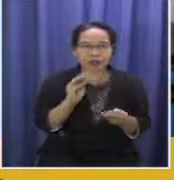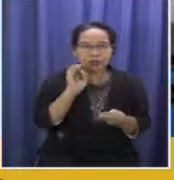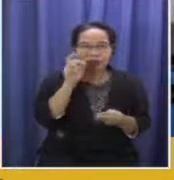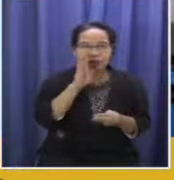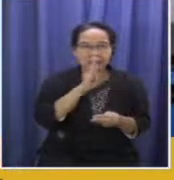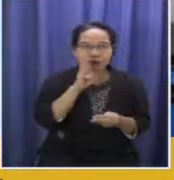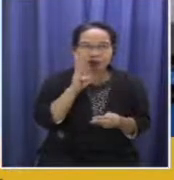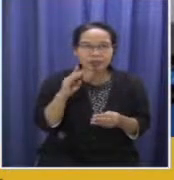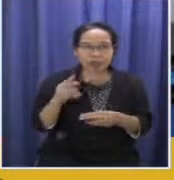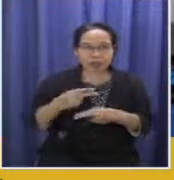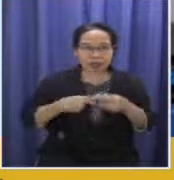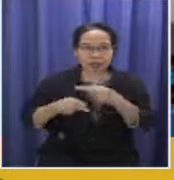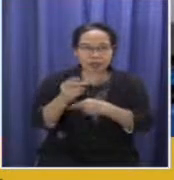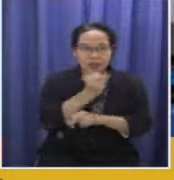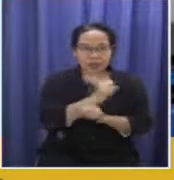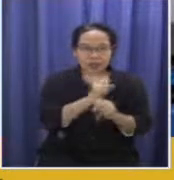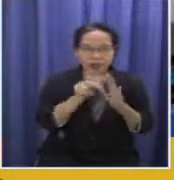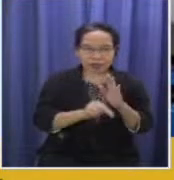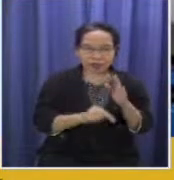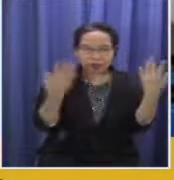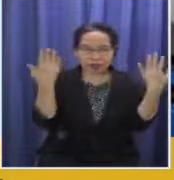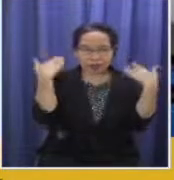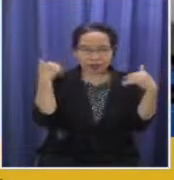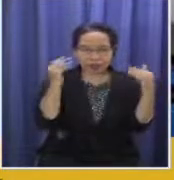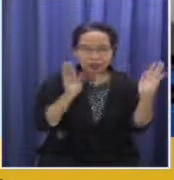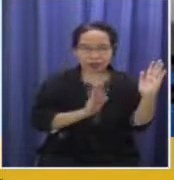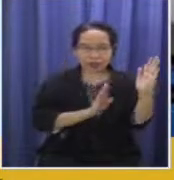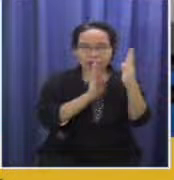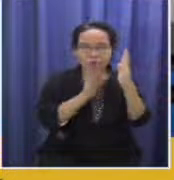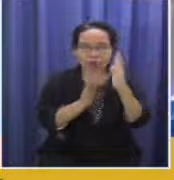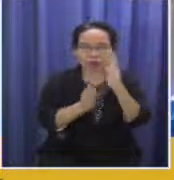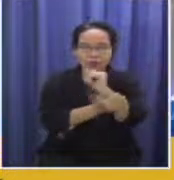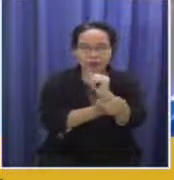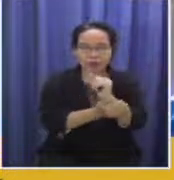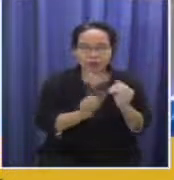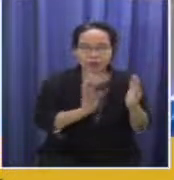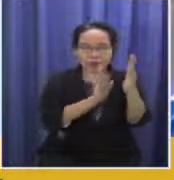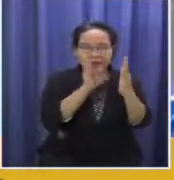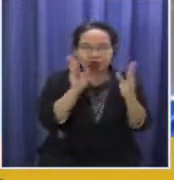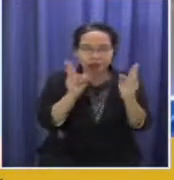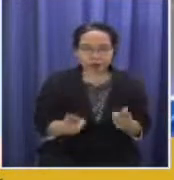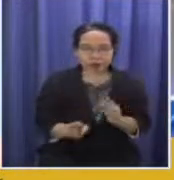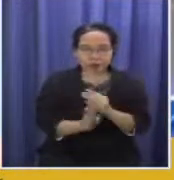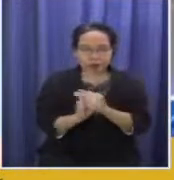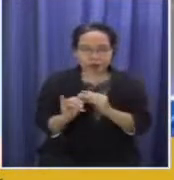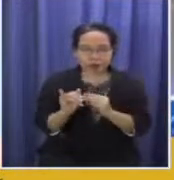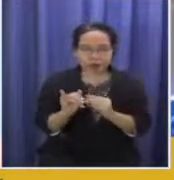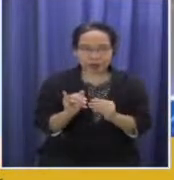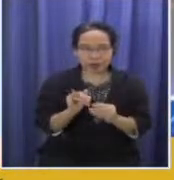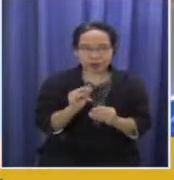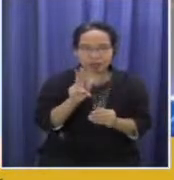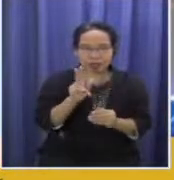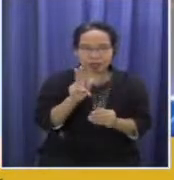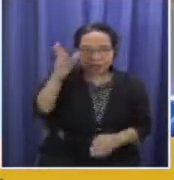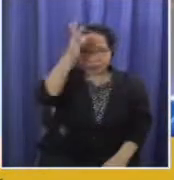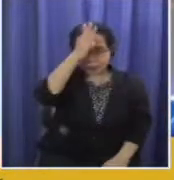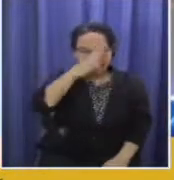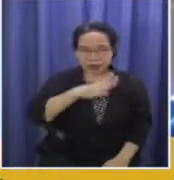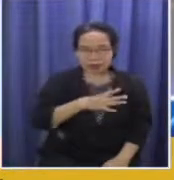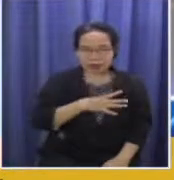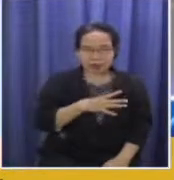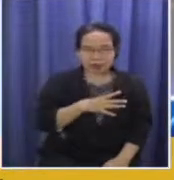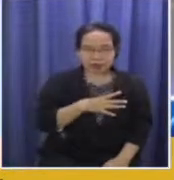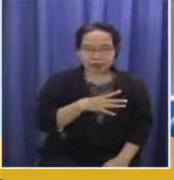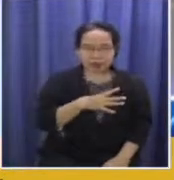that appeared to Abraham appeared as human beings, as 3 men. तर